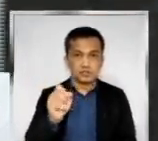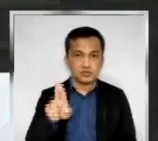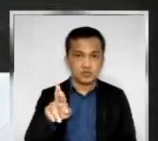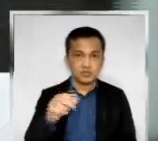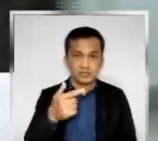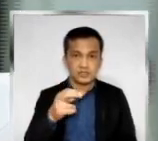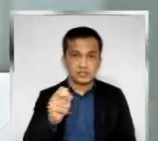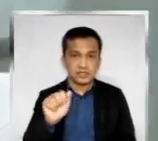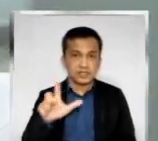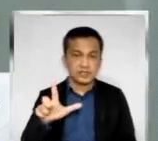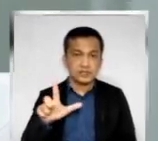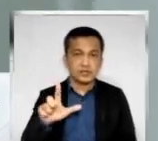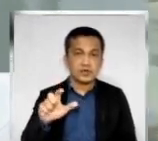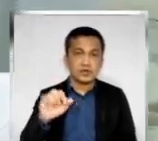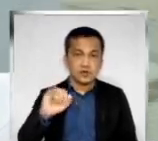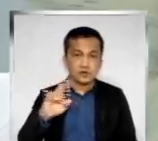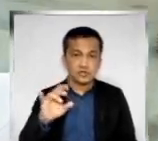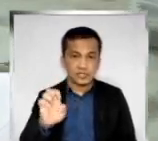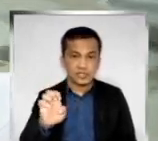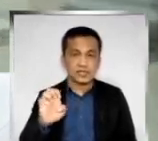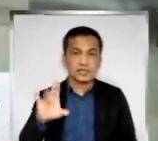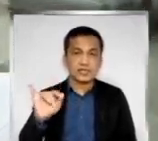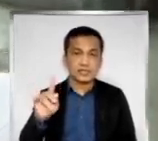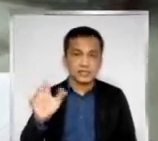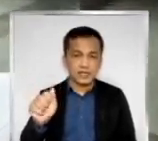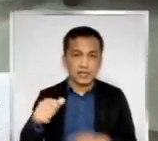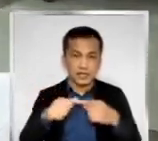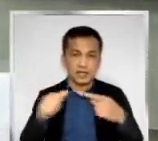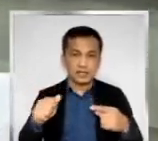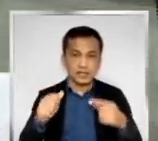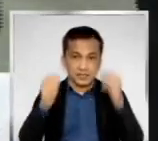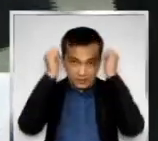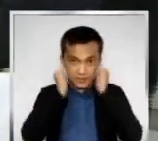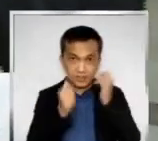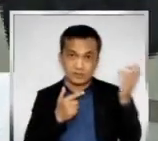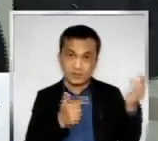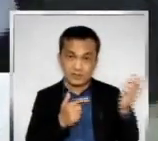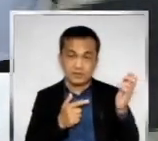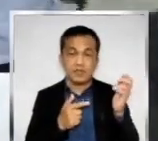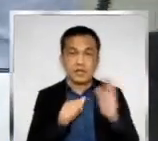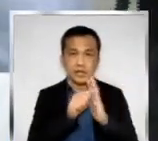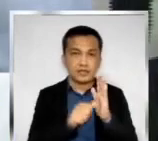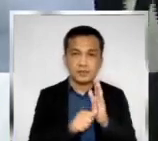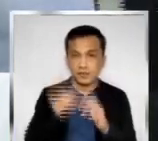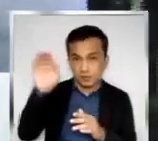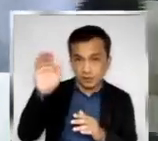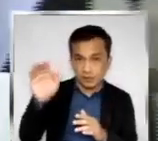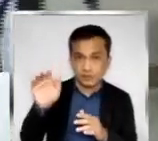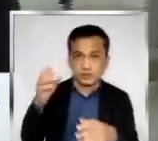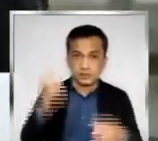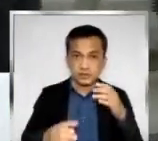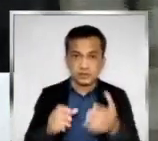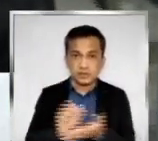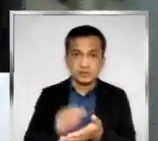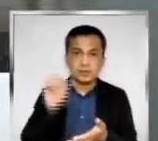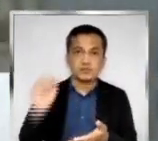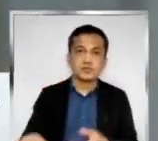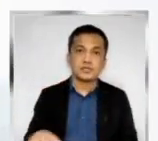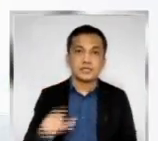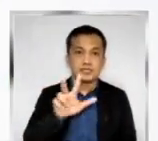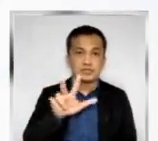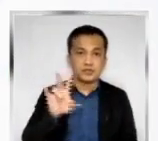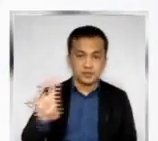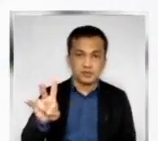ang Anti-Terrorism Act. Ang kanyang panawagan sa Korte, ibasura ang 37 petisyong kontra sa naturang